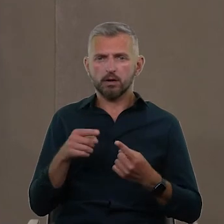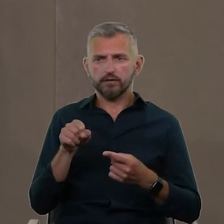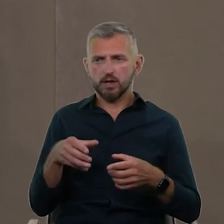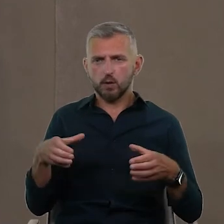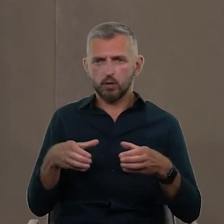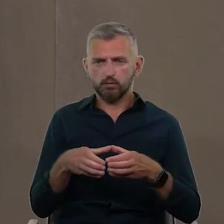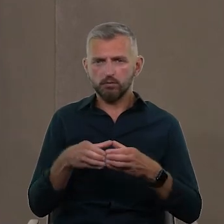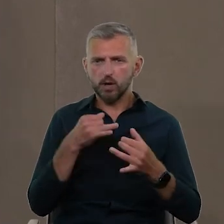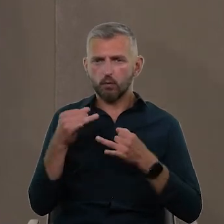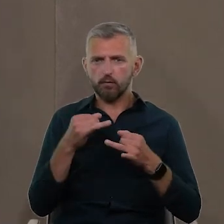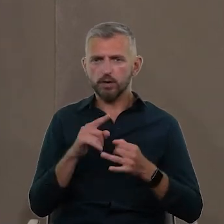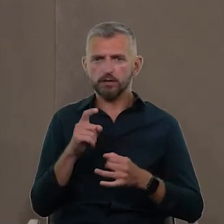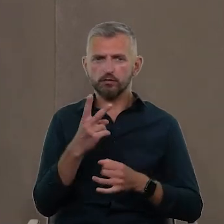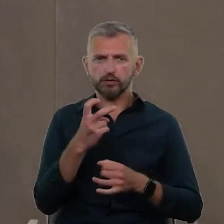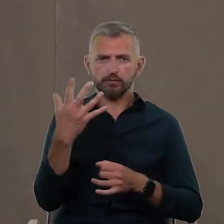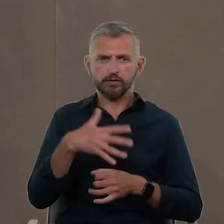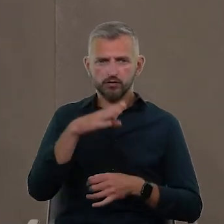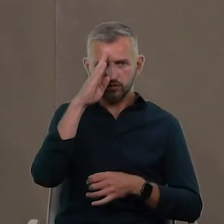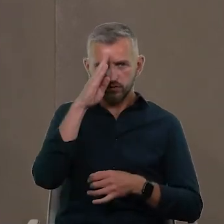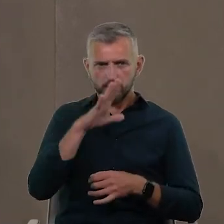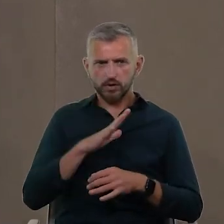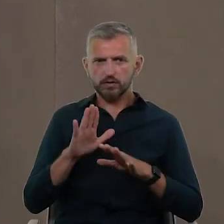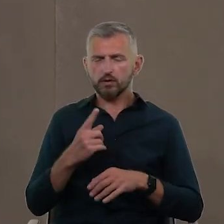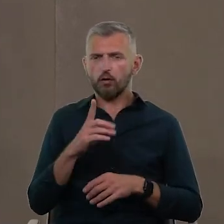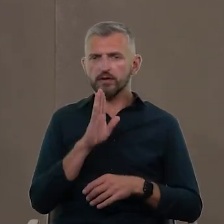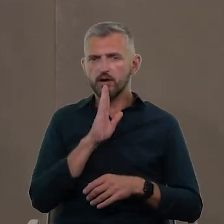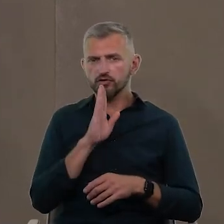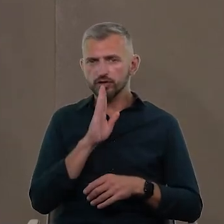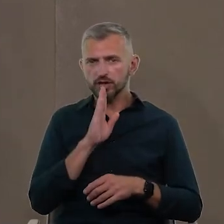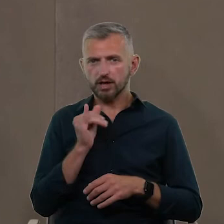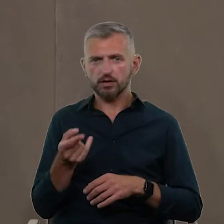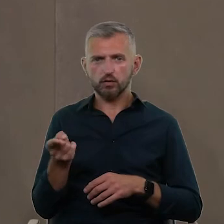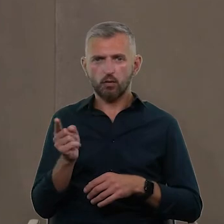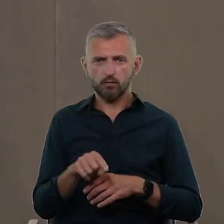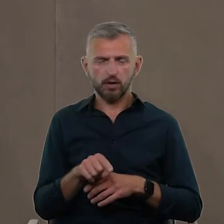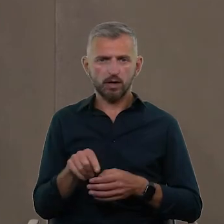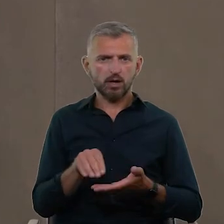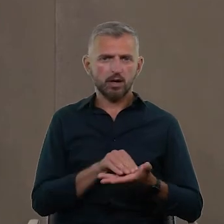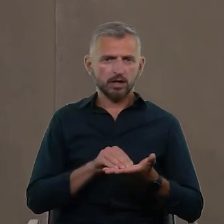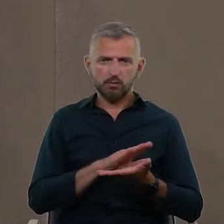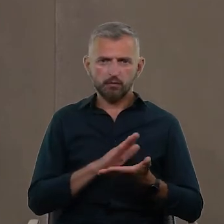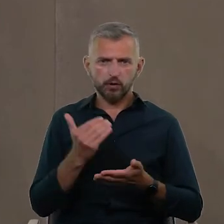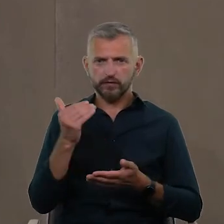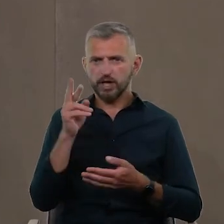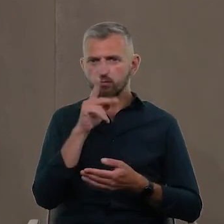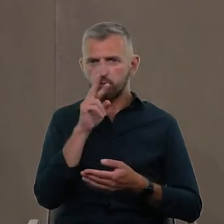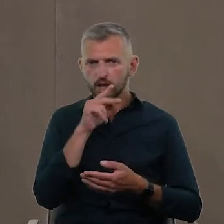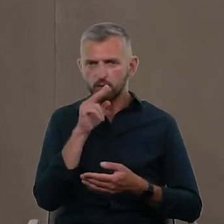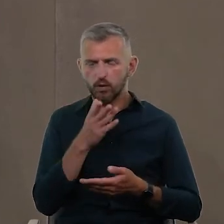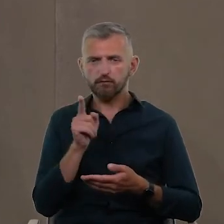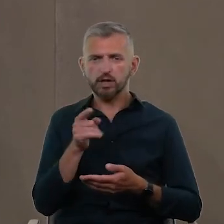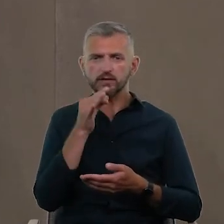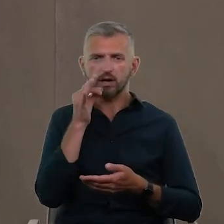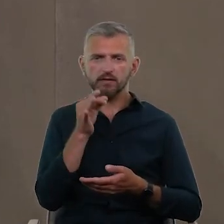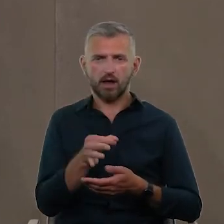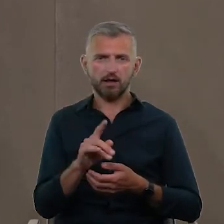групі переговорні з 250 чоловіків була тільки одна жінка. І тому не повторювати їх помилок. Вона